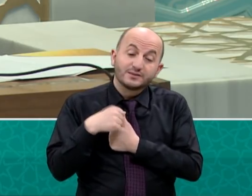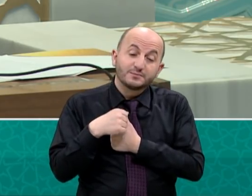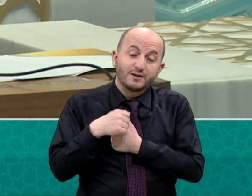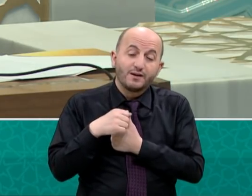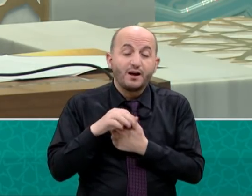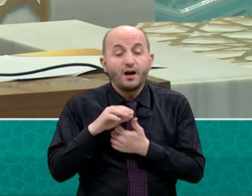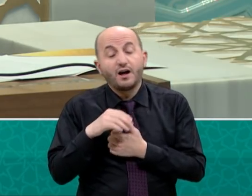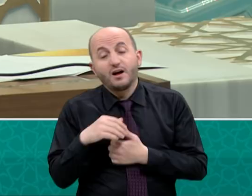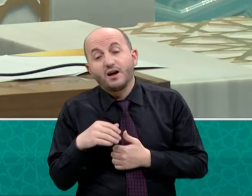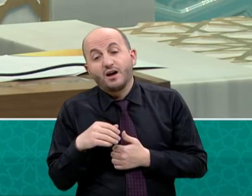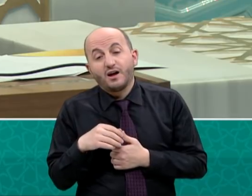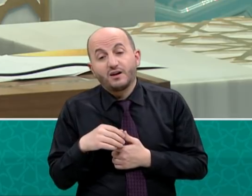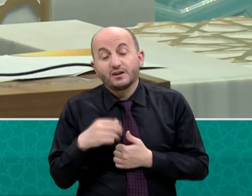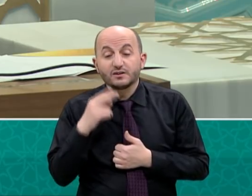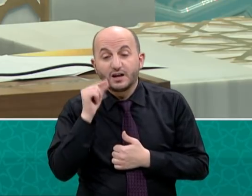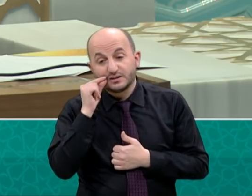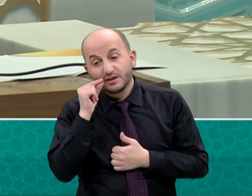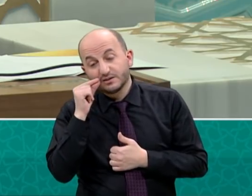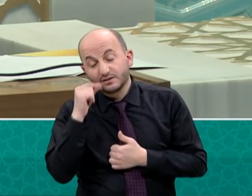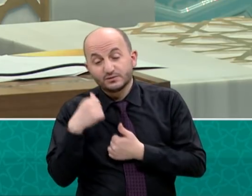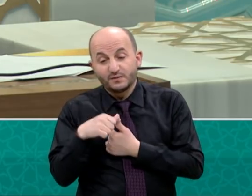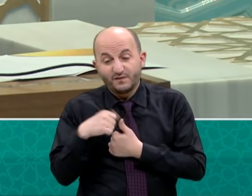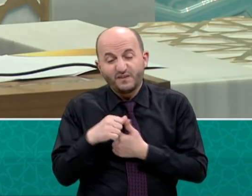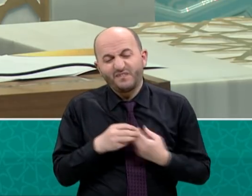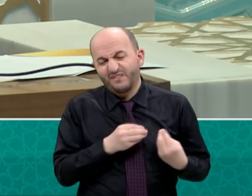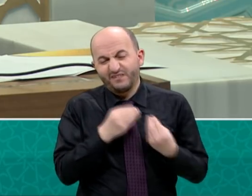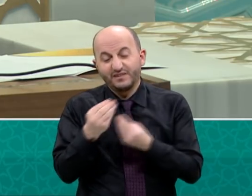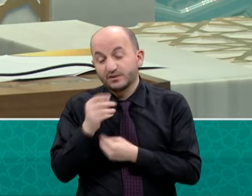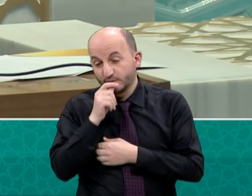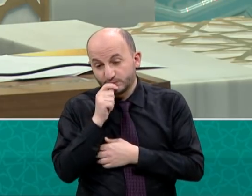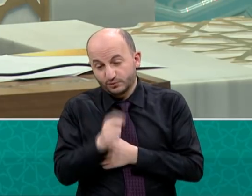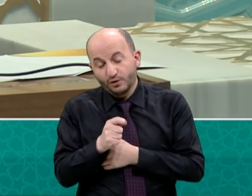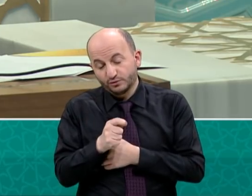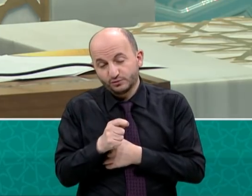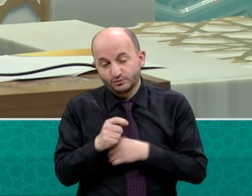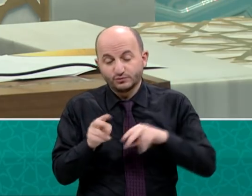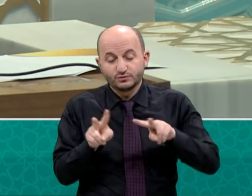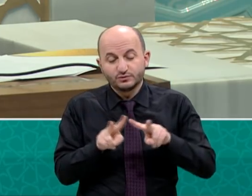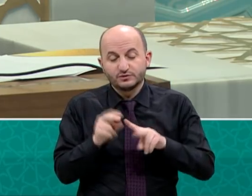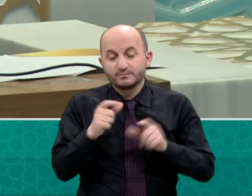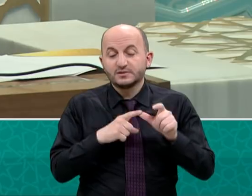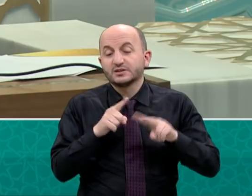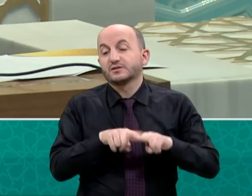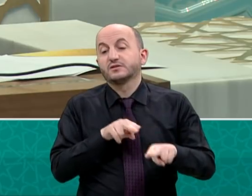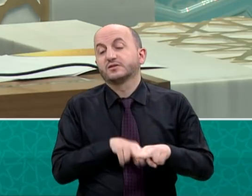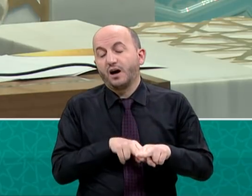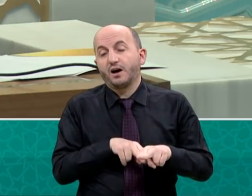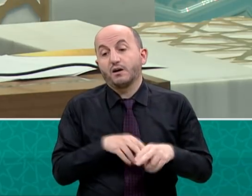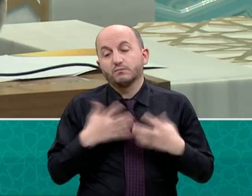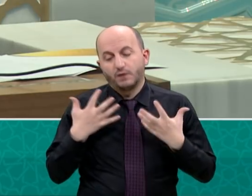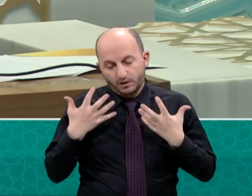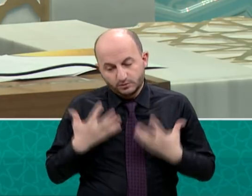da hanımlarımızın kocalarına vermiş oldukları sözü de misak kelimesiyle misakan